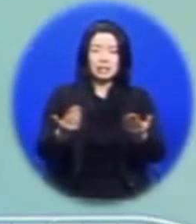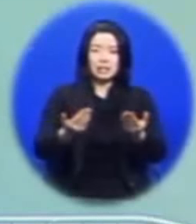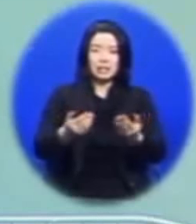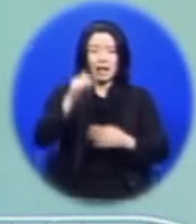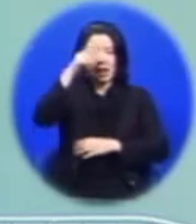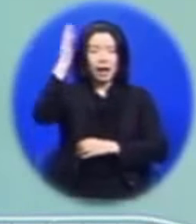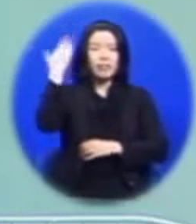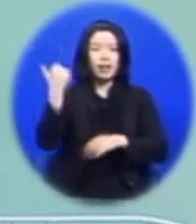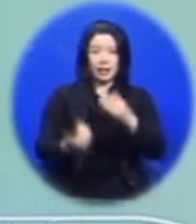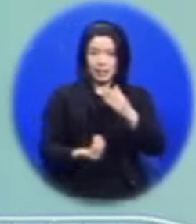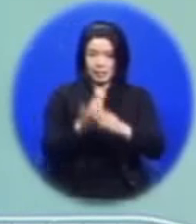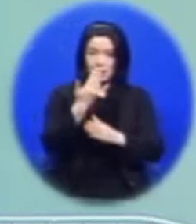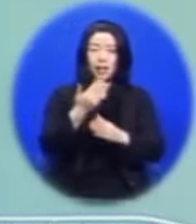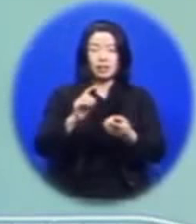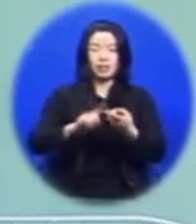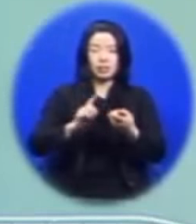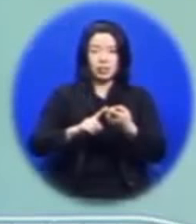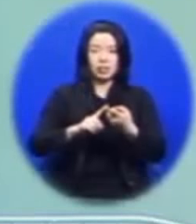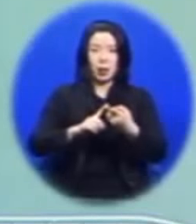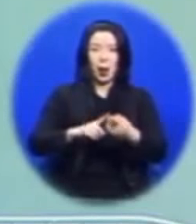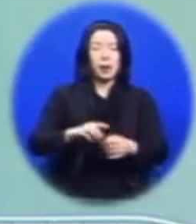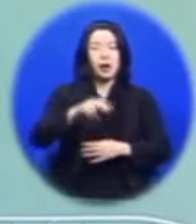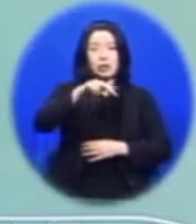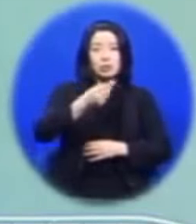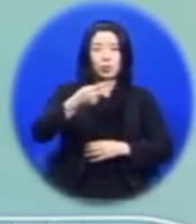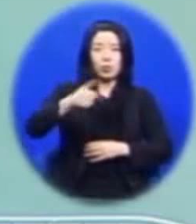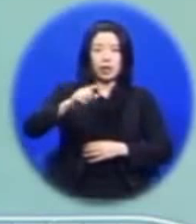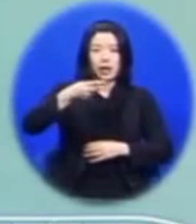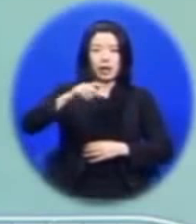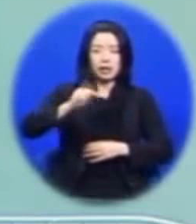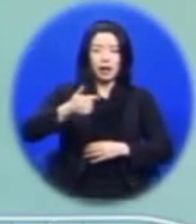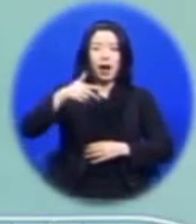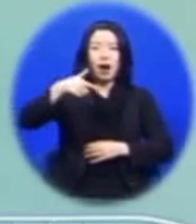일어나고 있었음을이 조나단 고포스피드